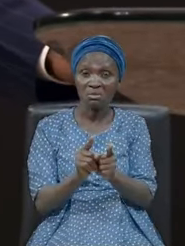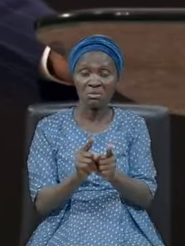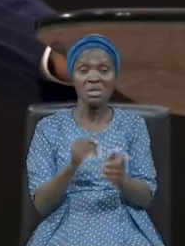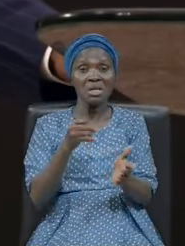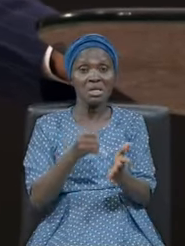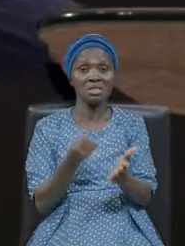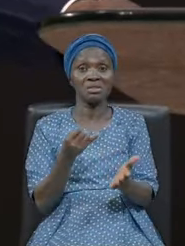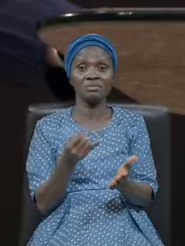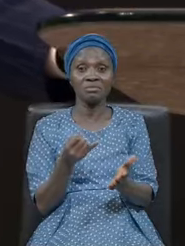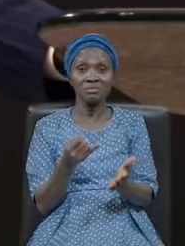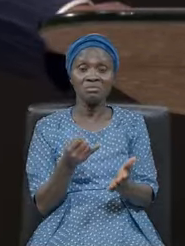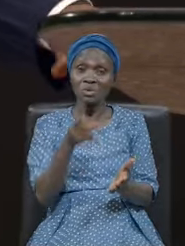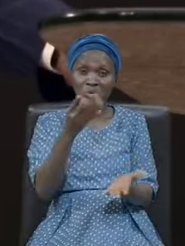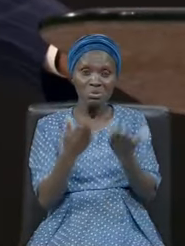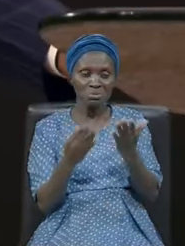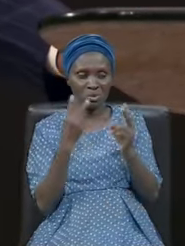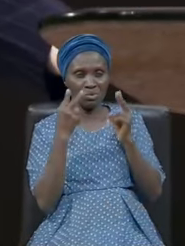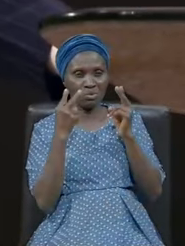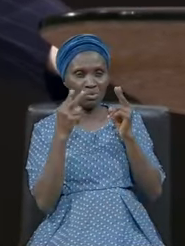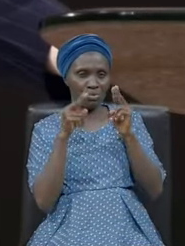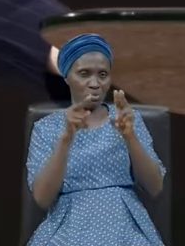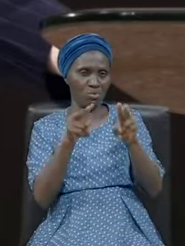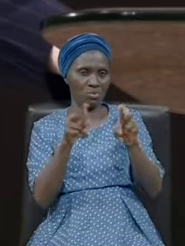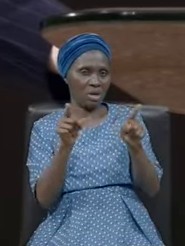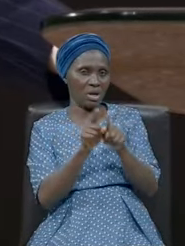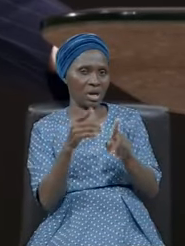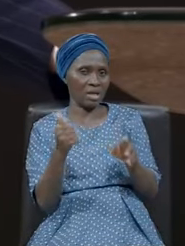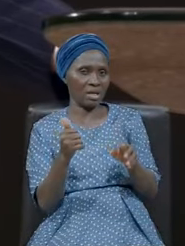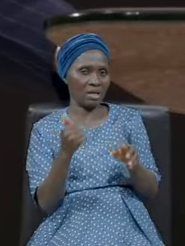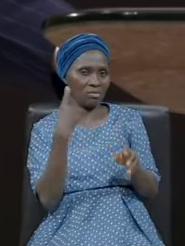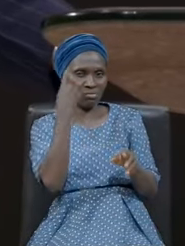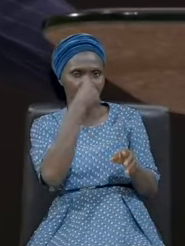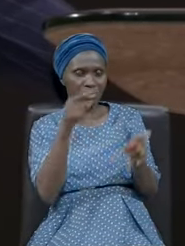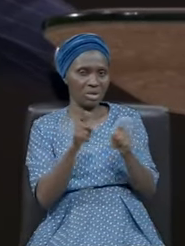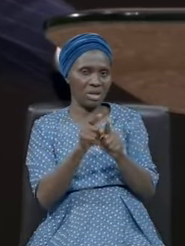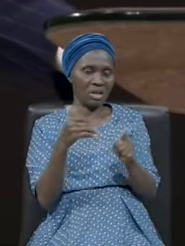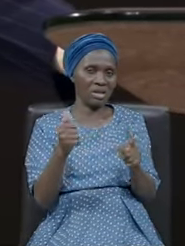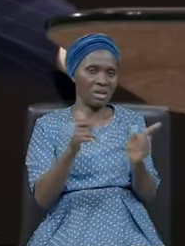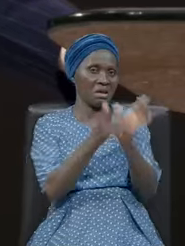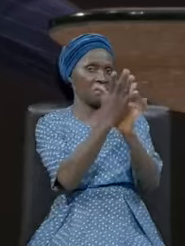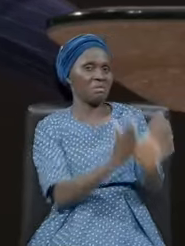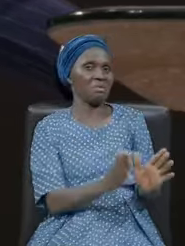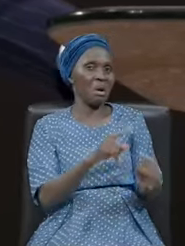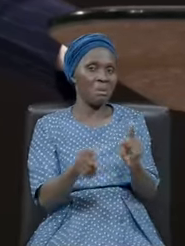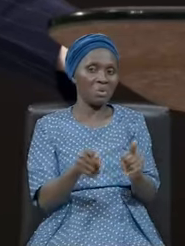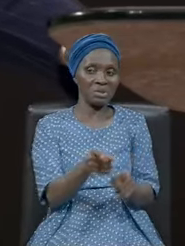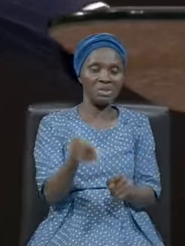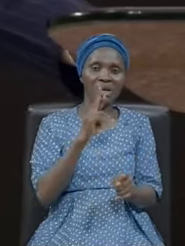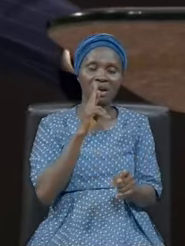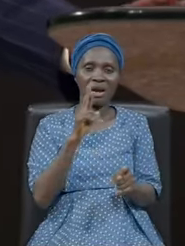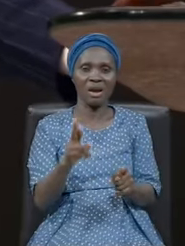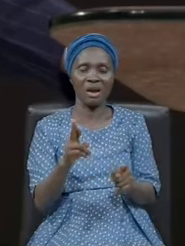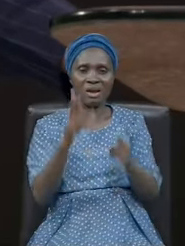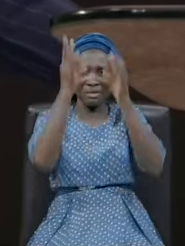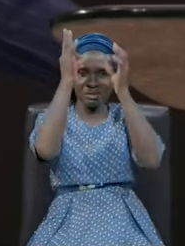qu'il paraisse croyant mais parce qu'il est en clin à l'érrance